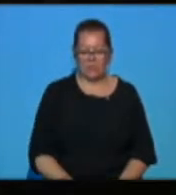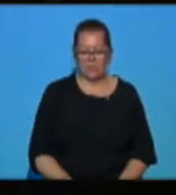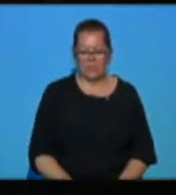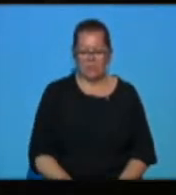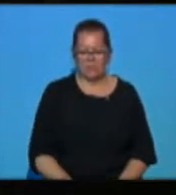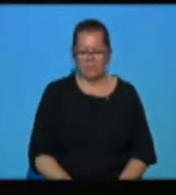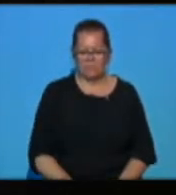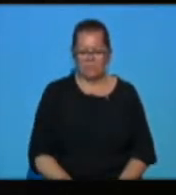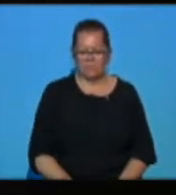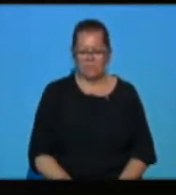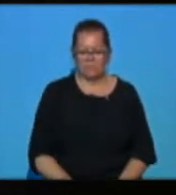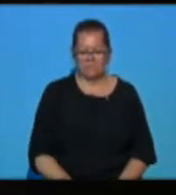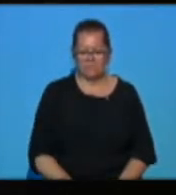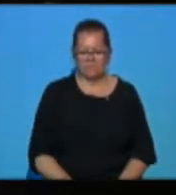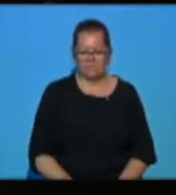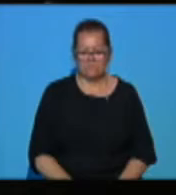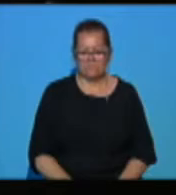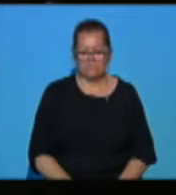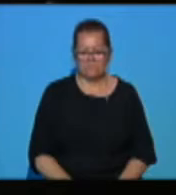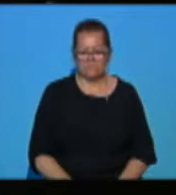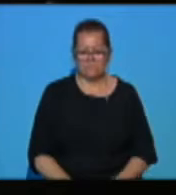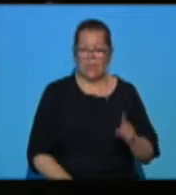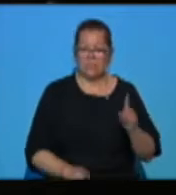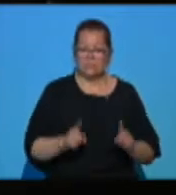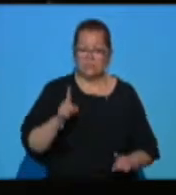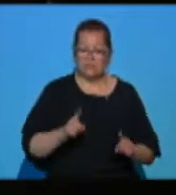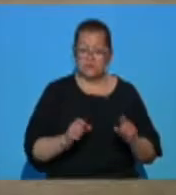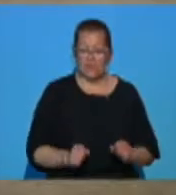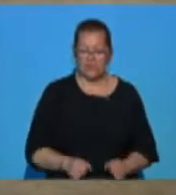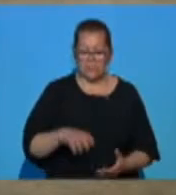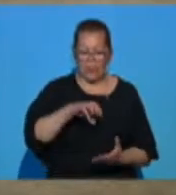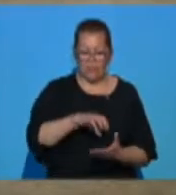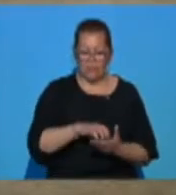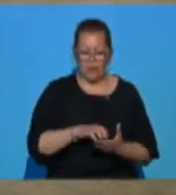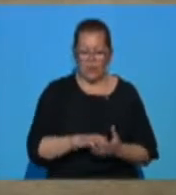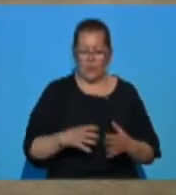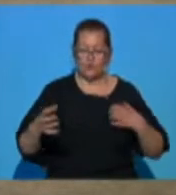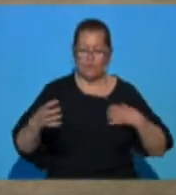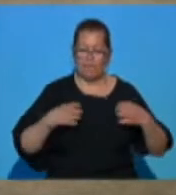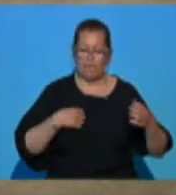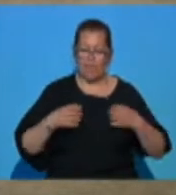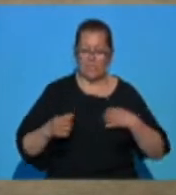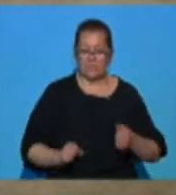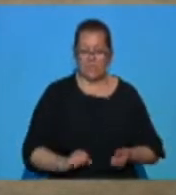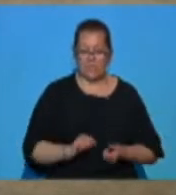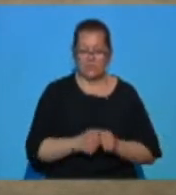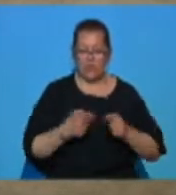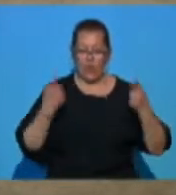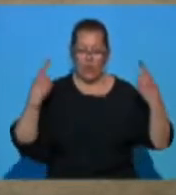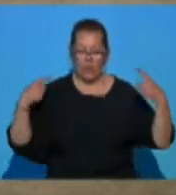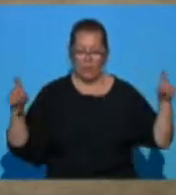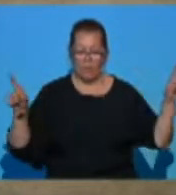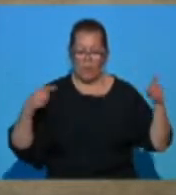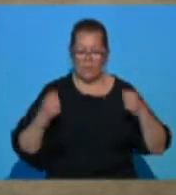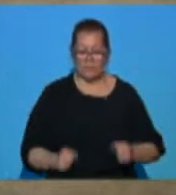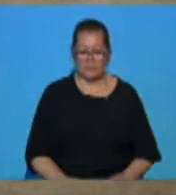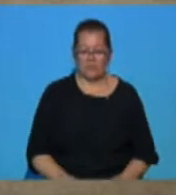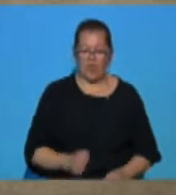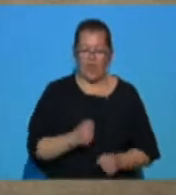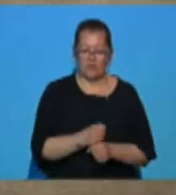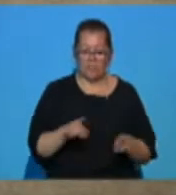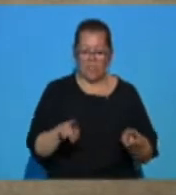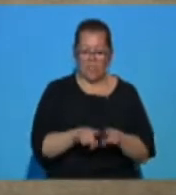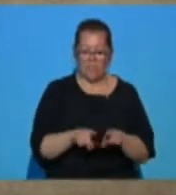orice, cum să spun eu, beneficiu, dacă acele festivaluri sau acest festival nu ar fi la ținuta și la